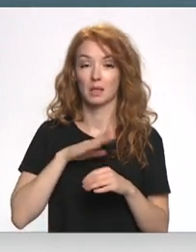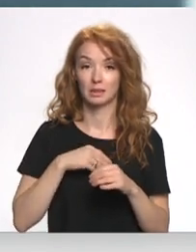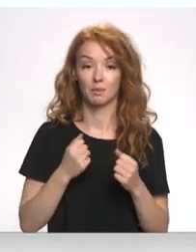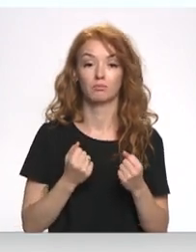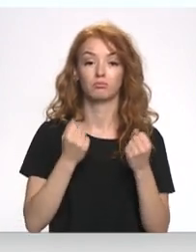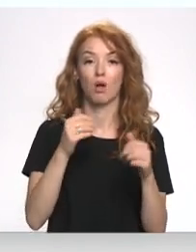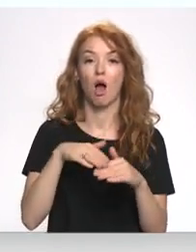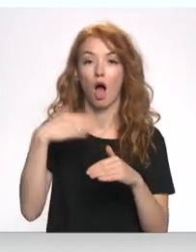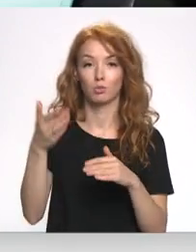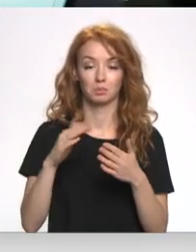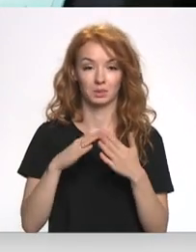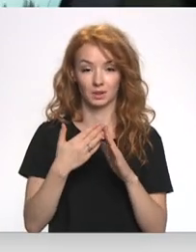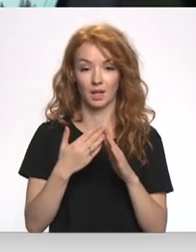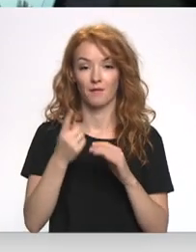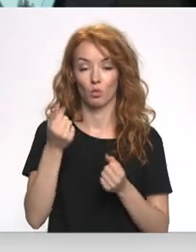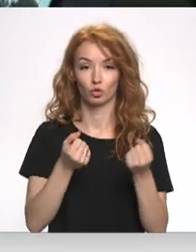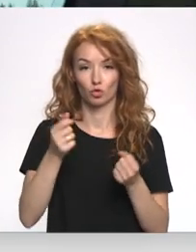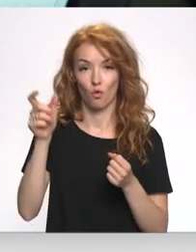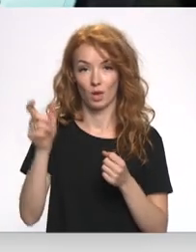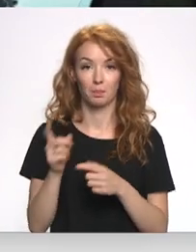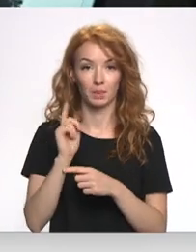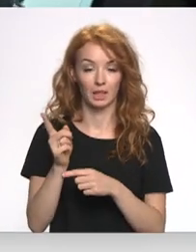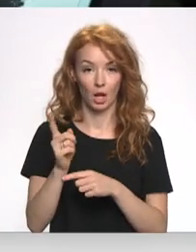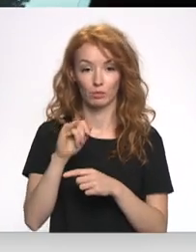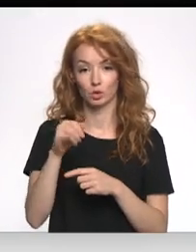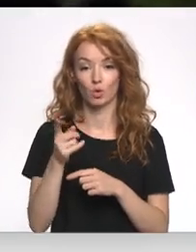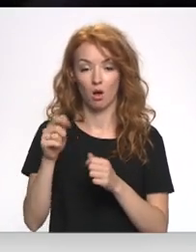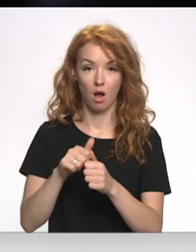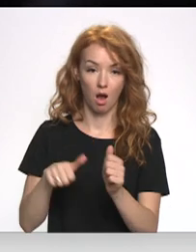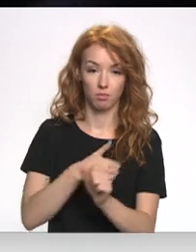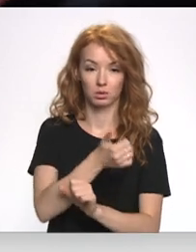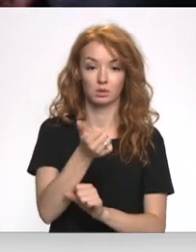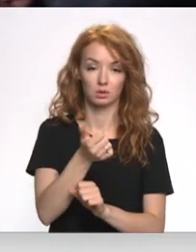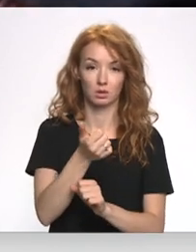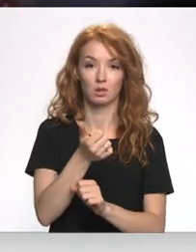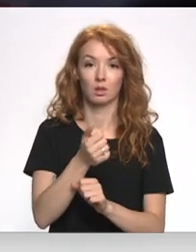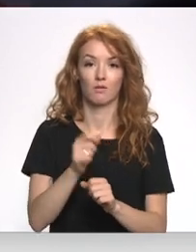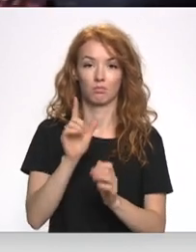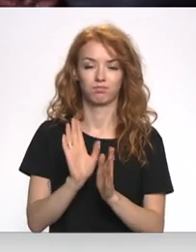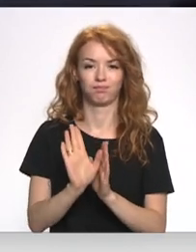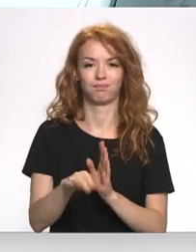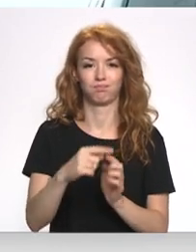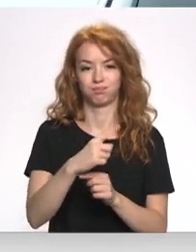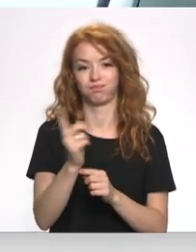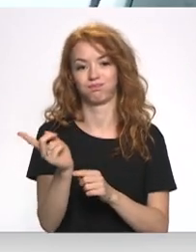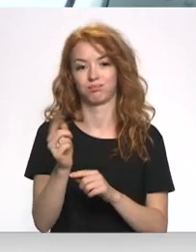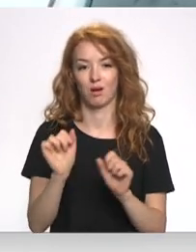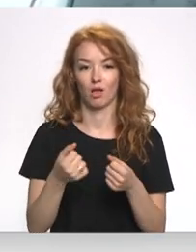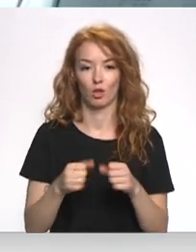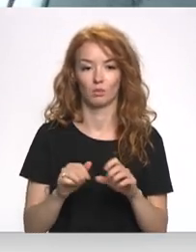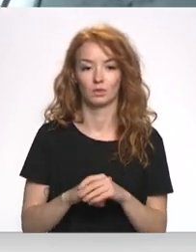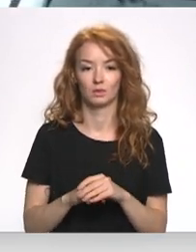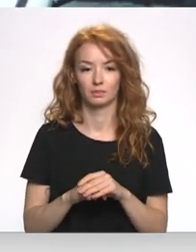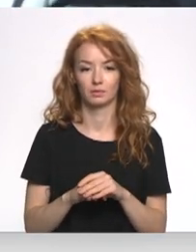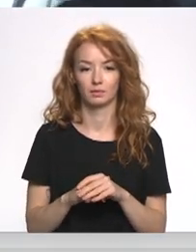izbraucam ārpus pilsētas, kur kādam šoferītim brīdinājums, jo apdzenot kājas smagāk uzminusi gāzes pedālim.